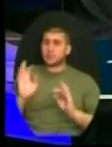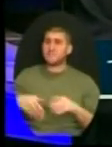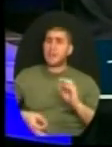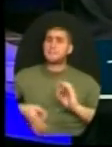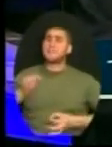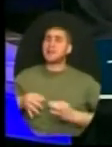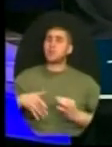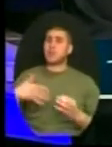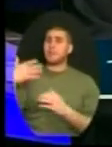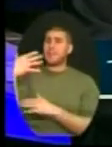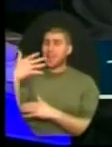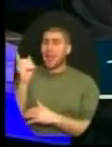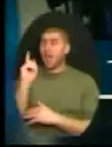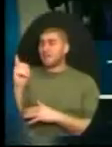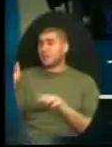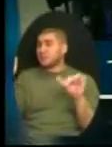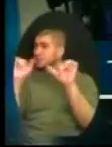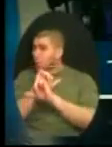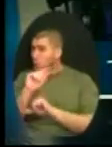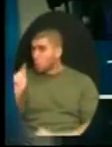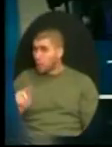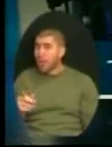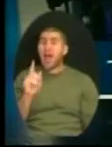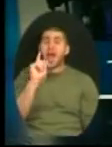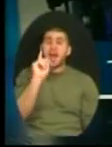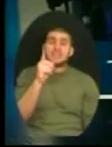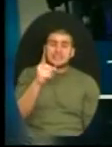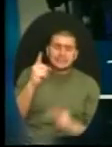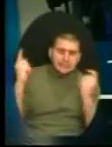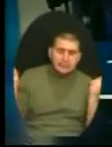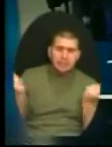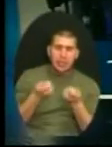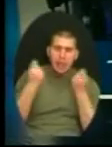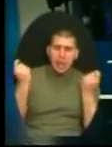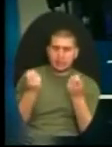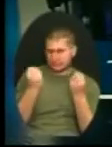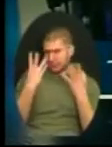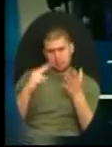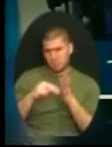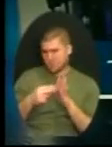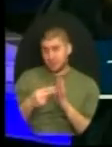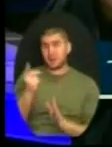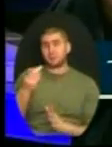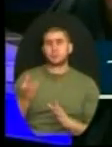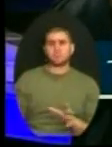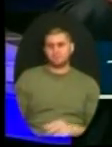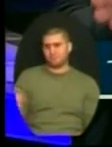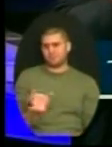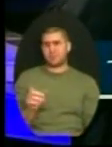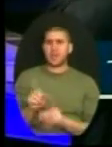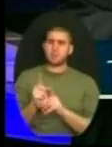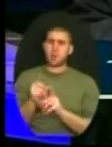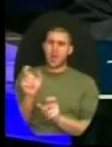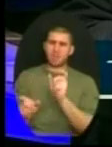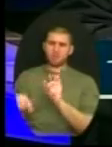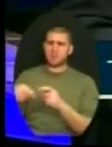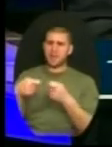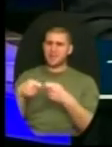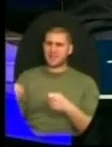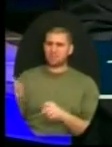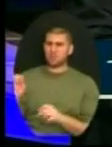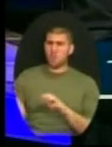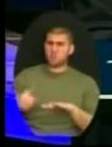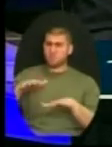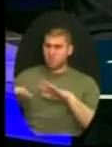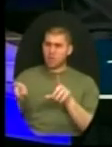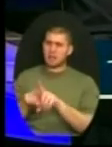המדינה, פרקליט המדינה. זאת הטעות שלו אולי. אבל זה ספין על ספין על ספין. עכשיו באים ומביאים פה את להקת המעודדים של ראש הממשלה